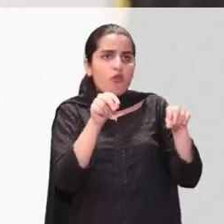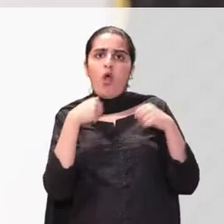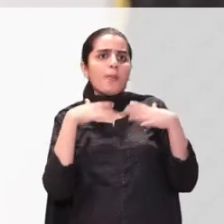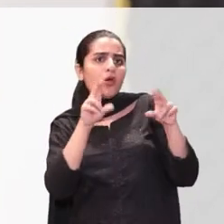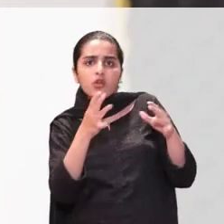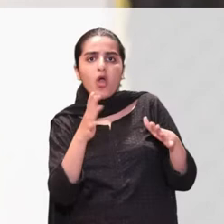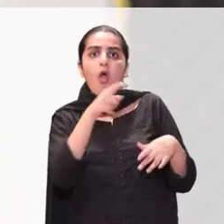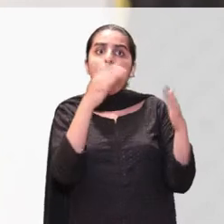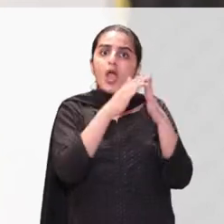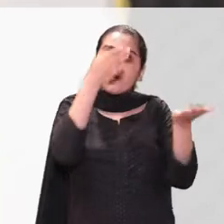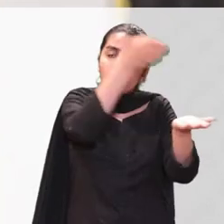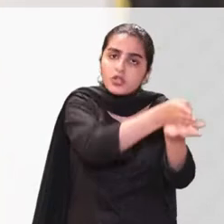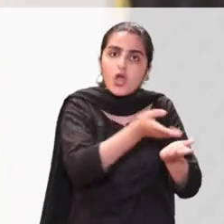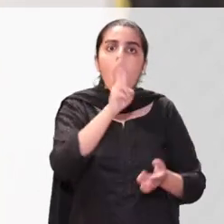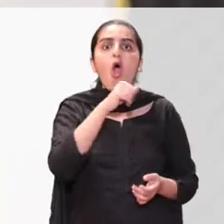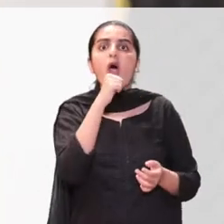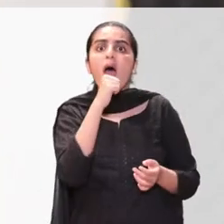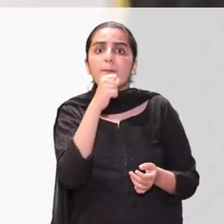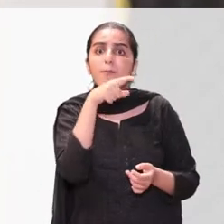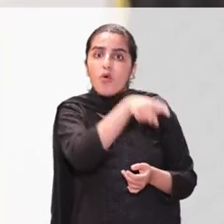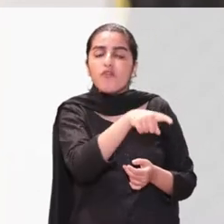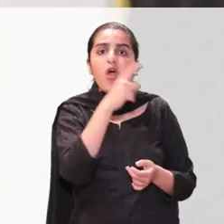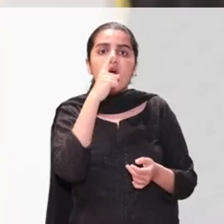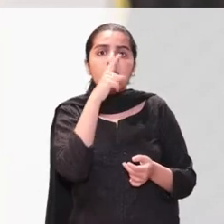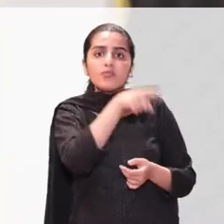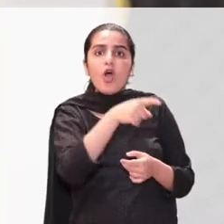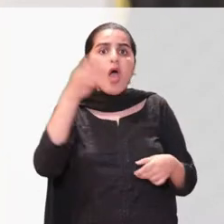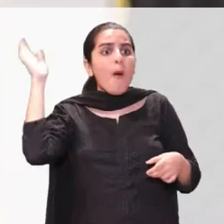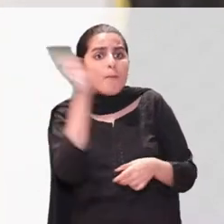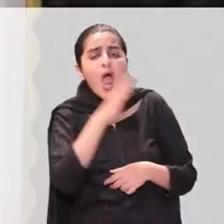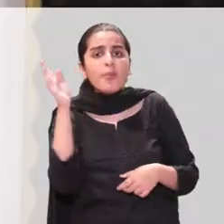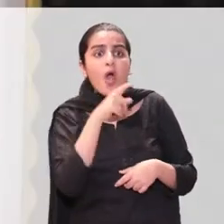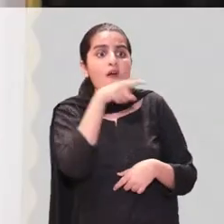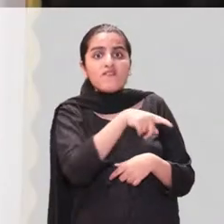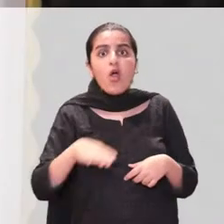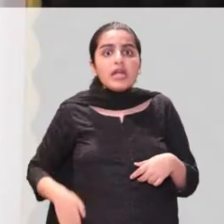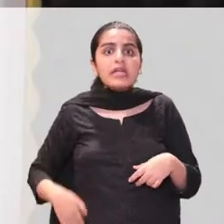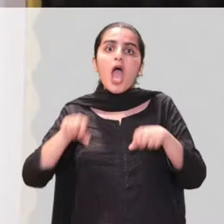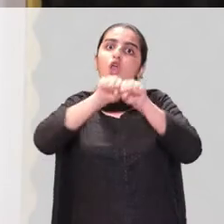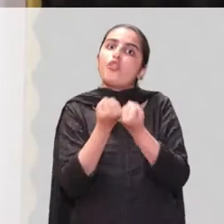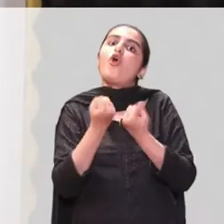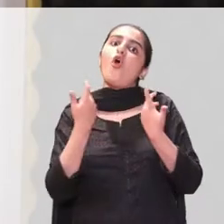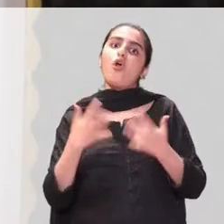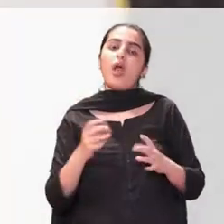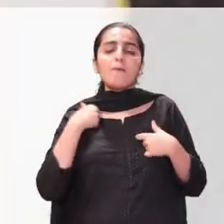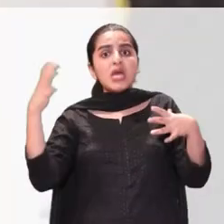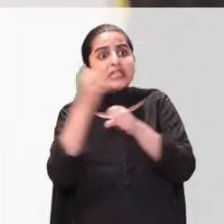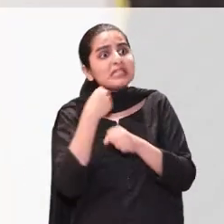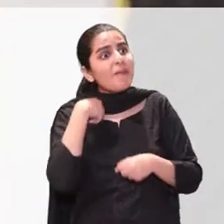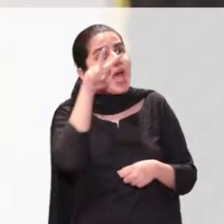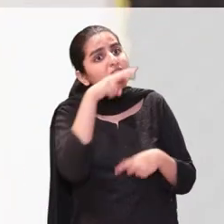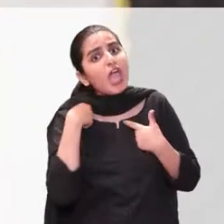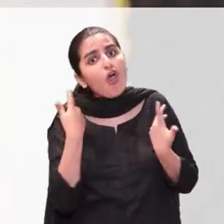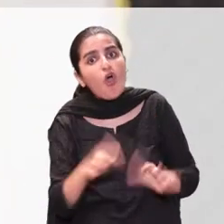उसको फॉलो किया उस अगर पुलिस चली गई और उसके फादर है उसको इतना मारा कि जब तक उसकी टांगें नींद टूट गई तो आया